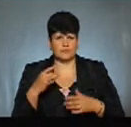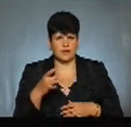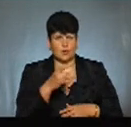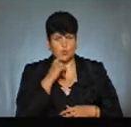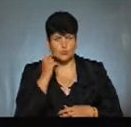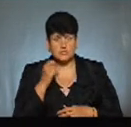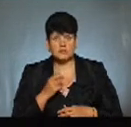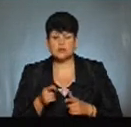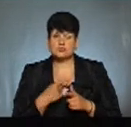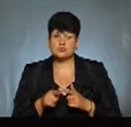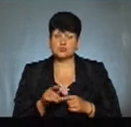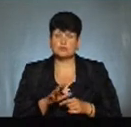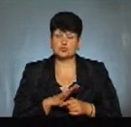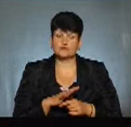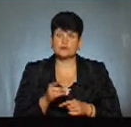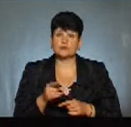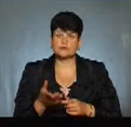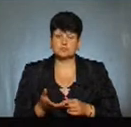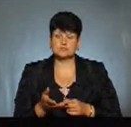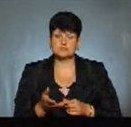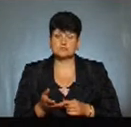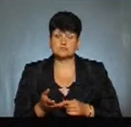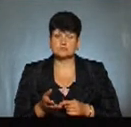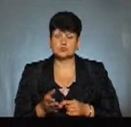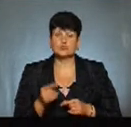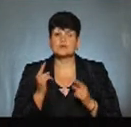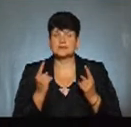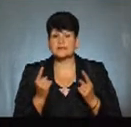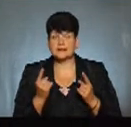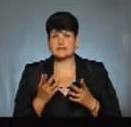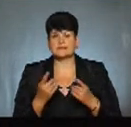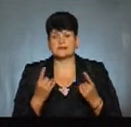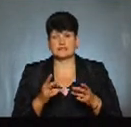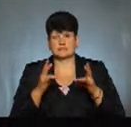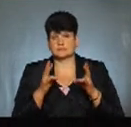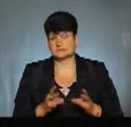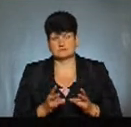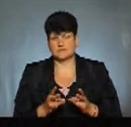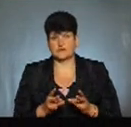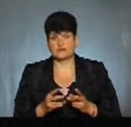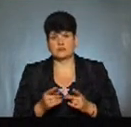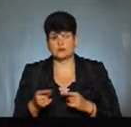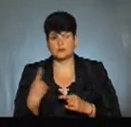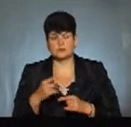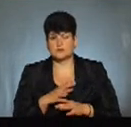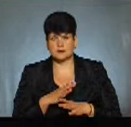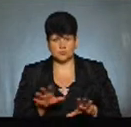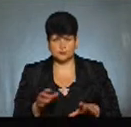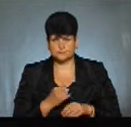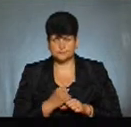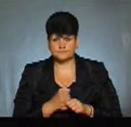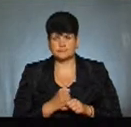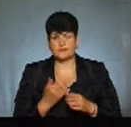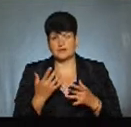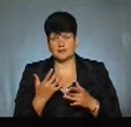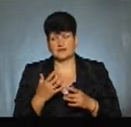Чи обійшлося на Тернопільщині? Ну, таких значних руйнувань на Тернопільщині не було зафіксовано. Декілька листків